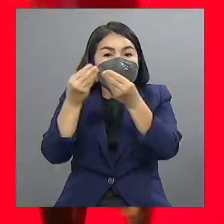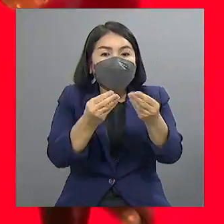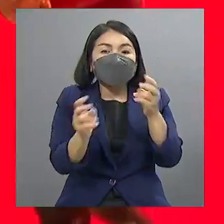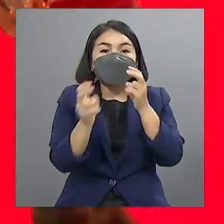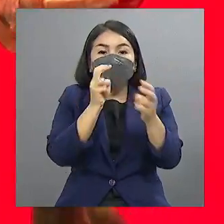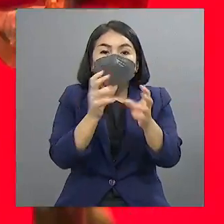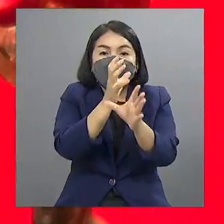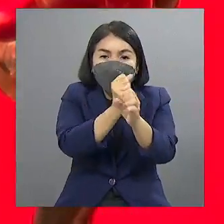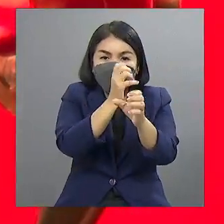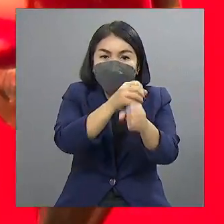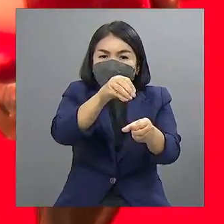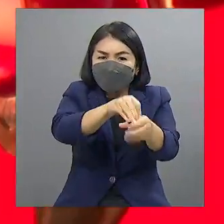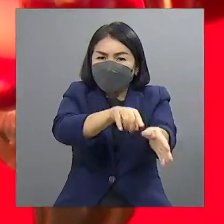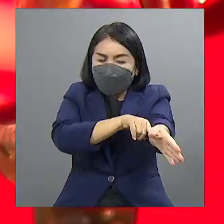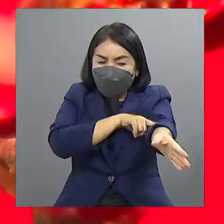แล้วครับ